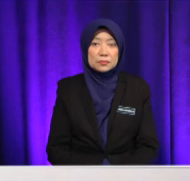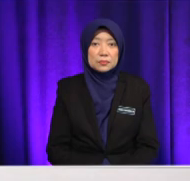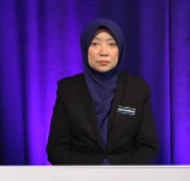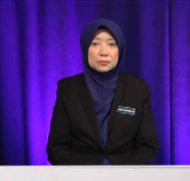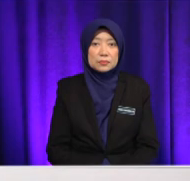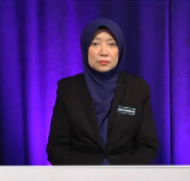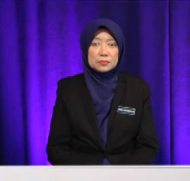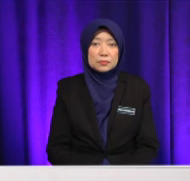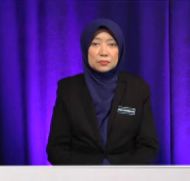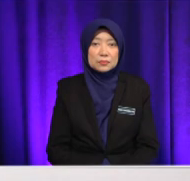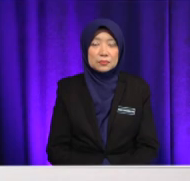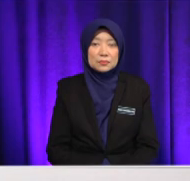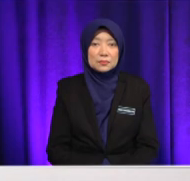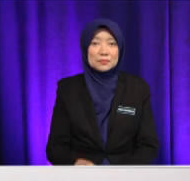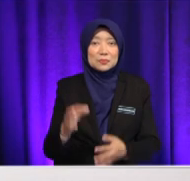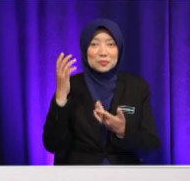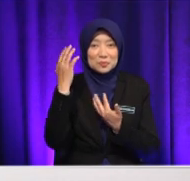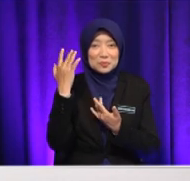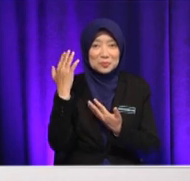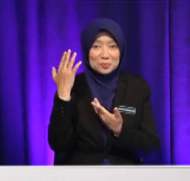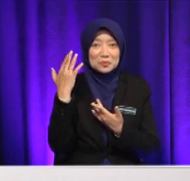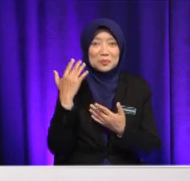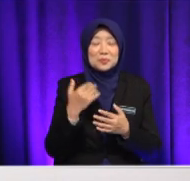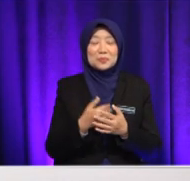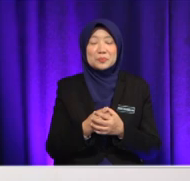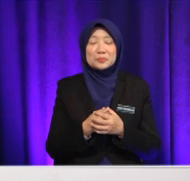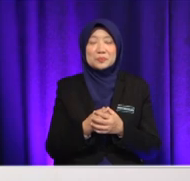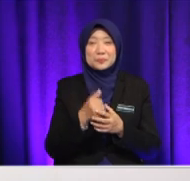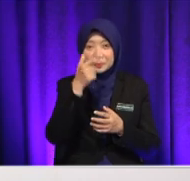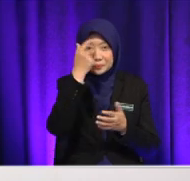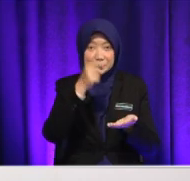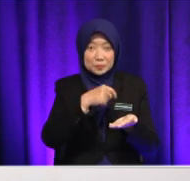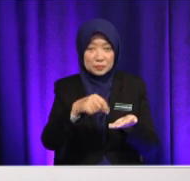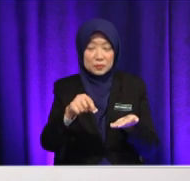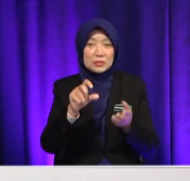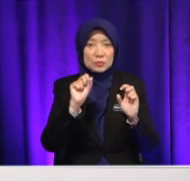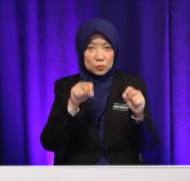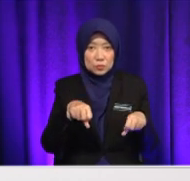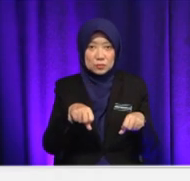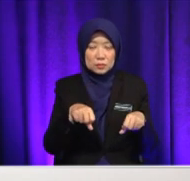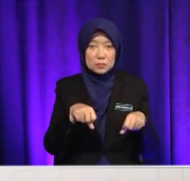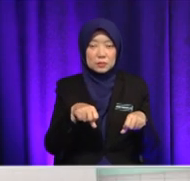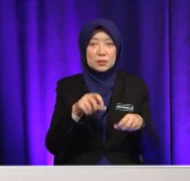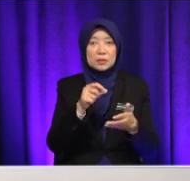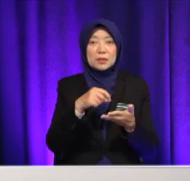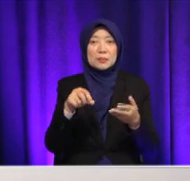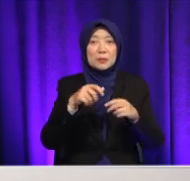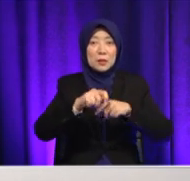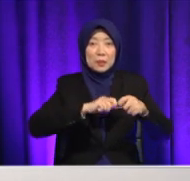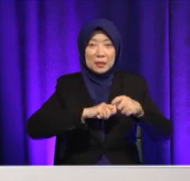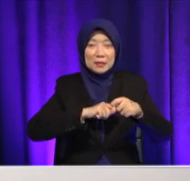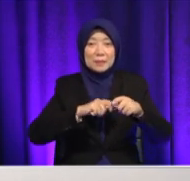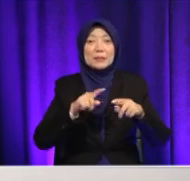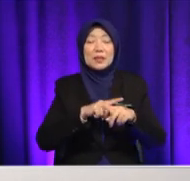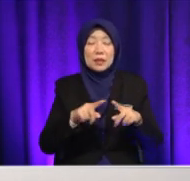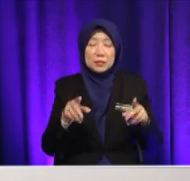Cikgu tahu Chong suka buat label-label macam ni kan. Okey, cikgu boleh tak kalau dia label dia terkoyak sikit tak apa. Asalkan saya